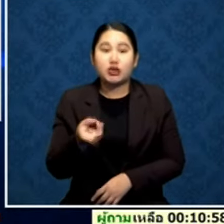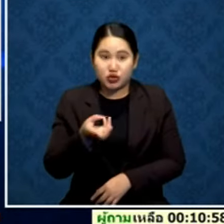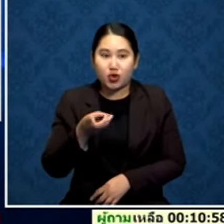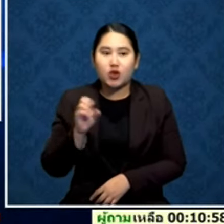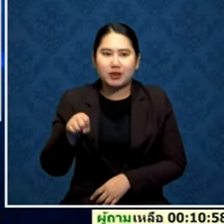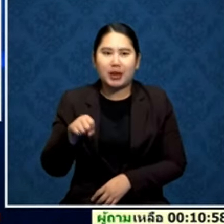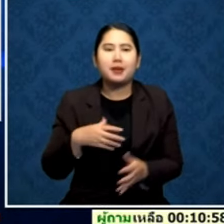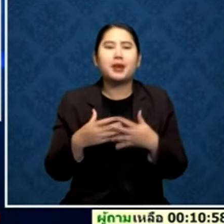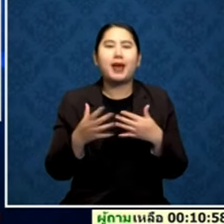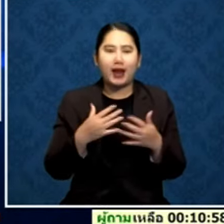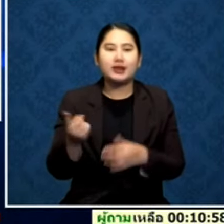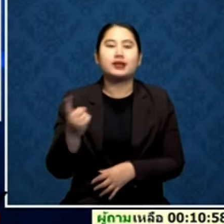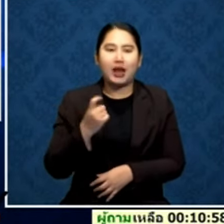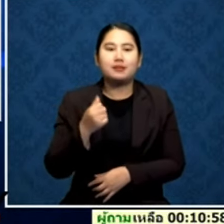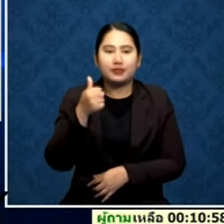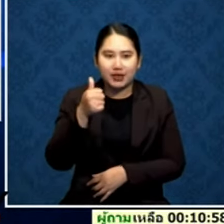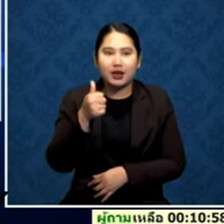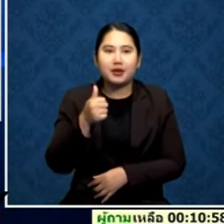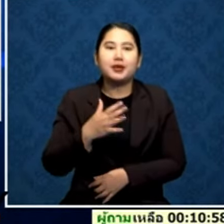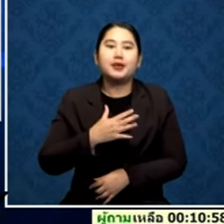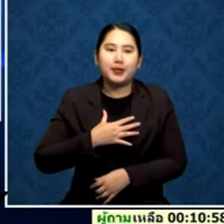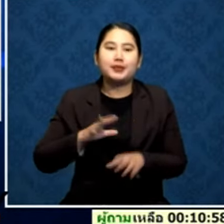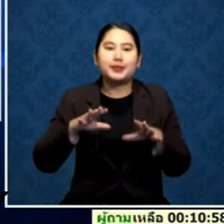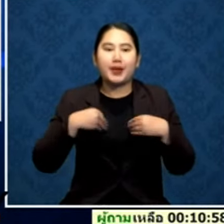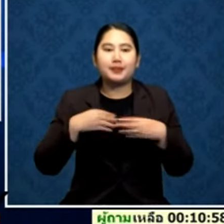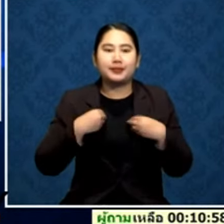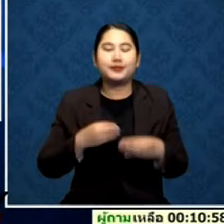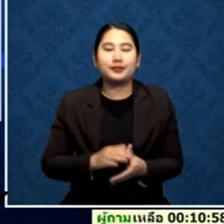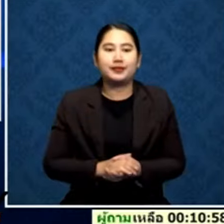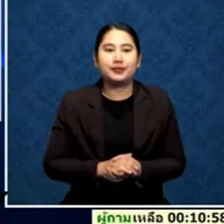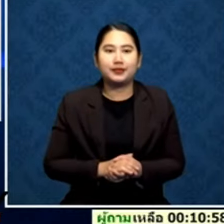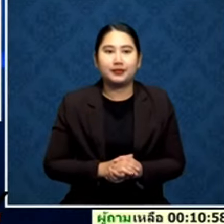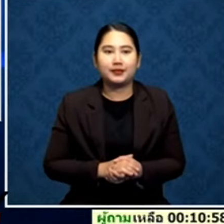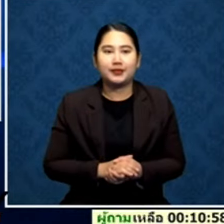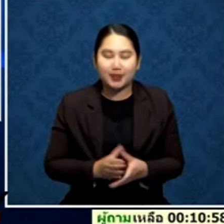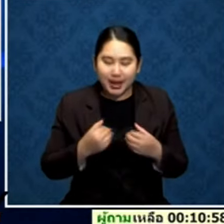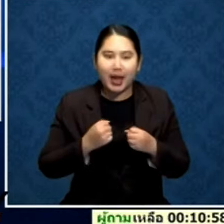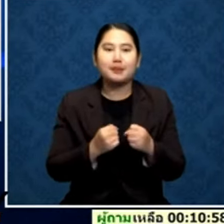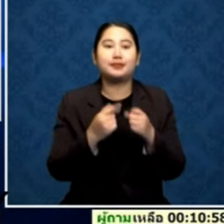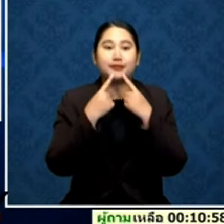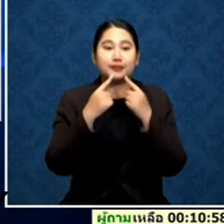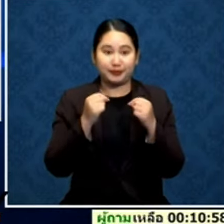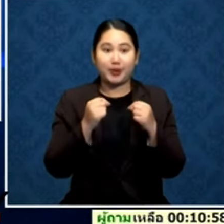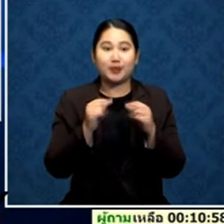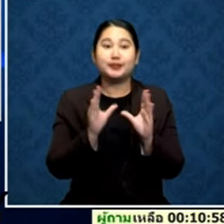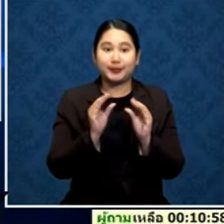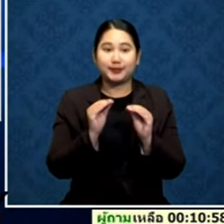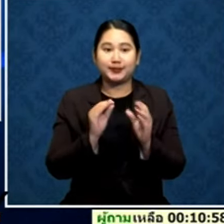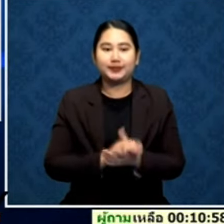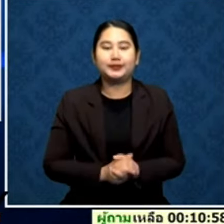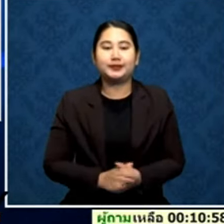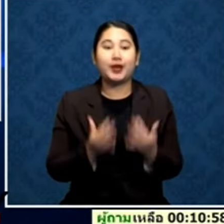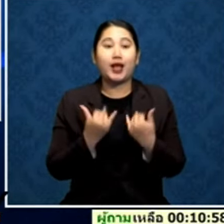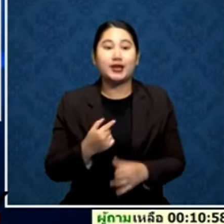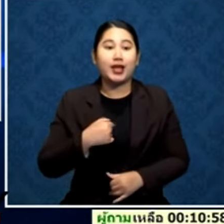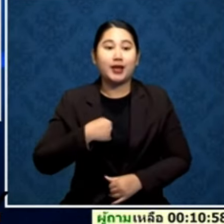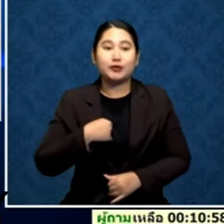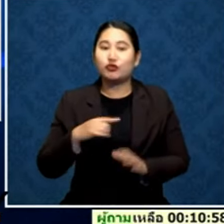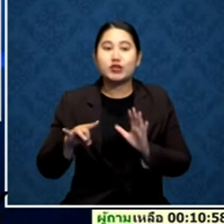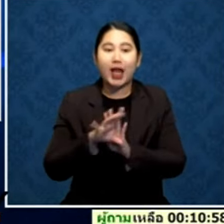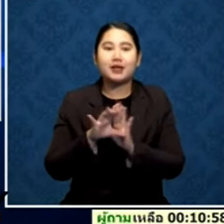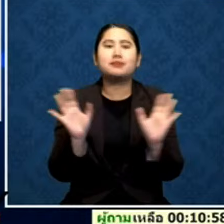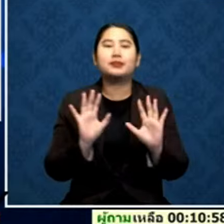ไม่ถามผมก็ต้องพยายามออนเนอร์ท่านนะครับก็พยายามที่จะมาตอบให้ได้แน่นอนครับครั้งนี้คงไม่ใช่ครั้งสุดท้าย